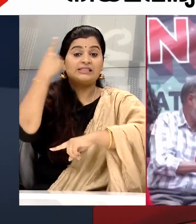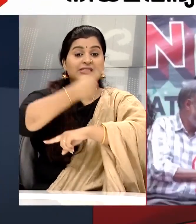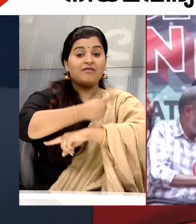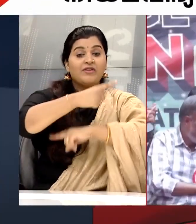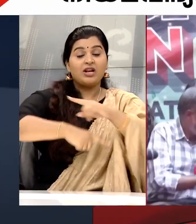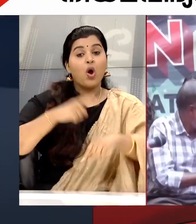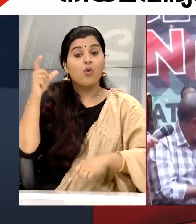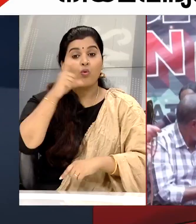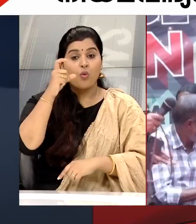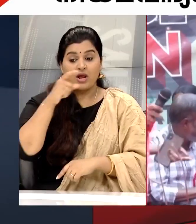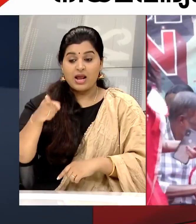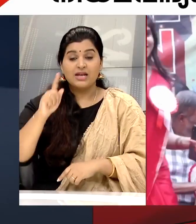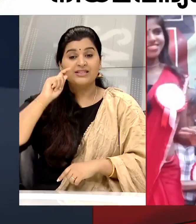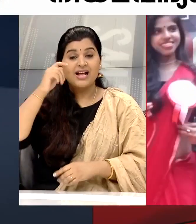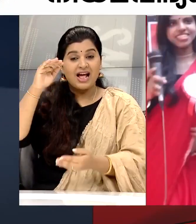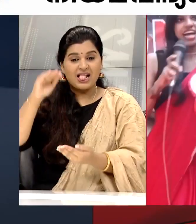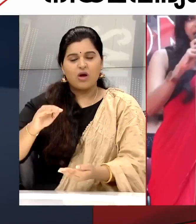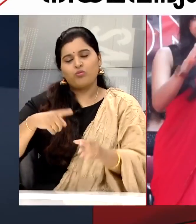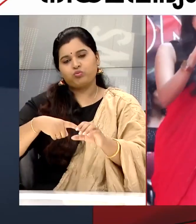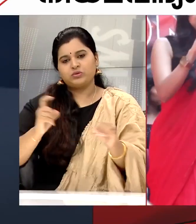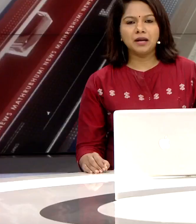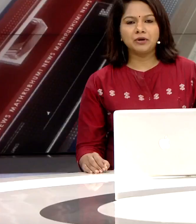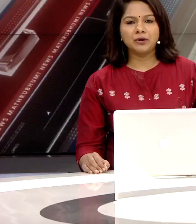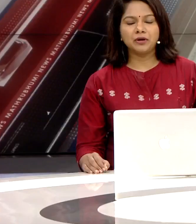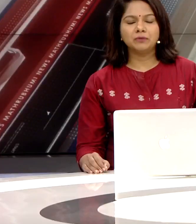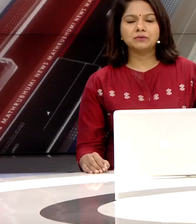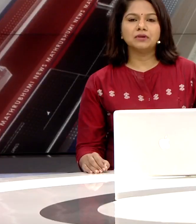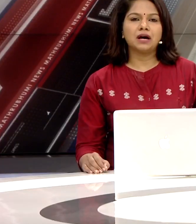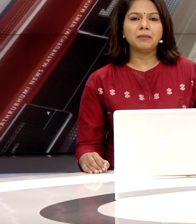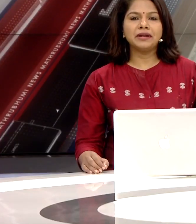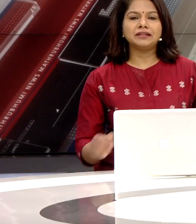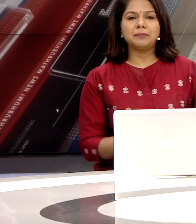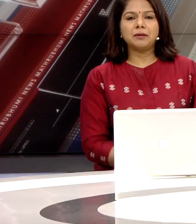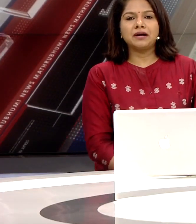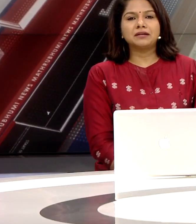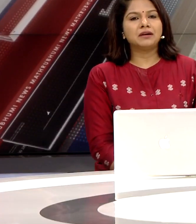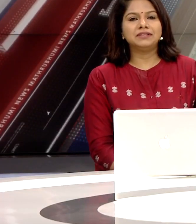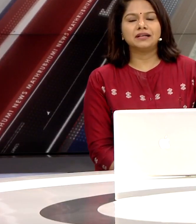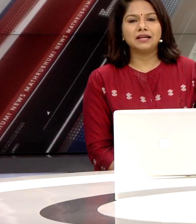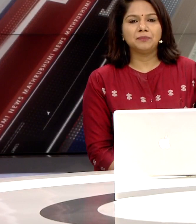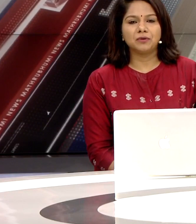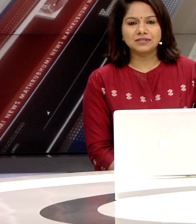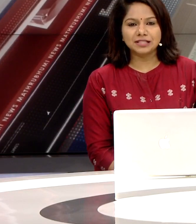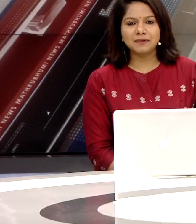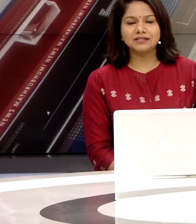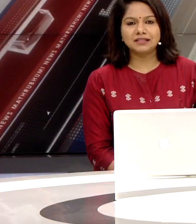ചെയ്യാൻ തീരുമാനിച്ചിരിക്കുന്നത്. ശരി, അപർണ ബാലമുരളിയോട് അപമര്യാദയായി